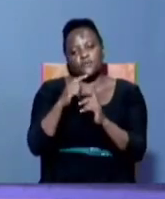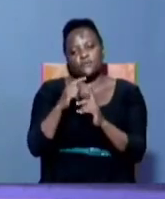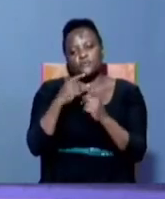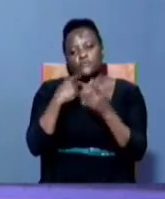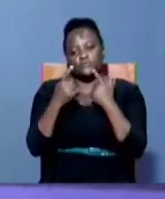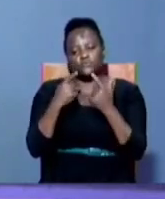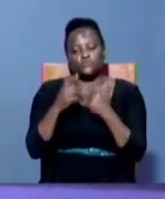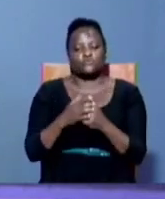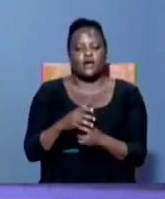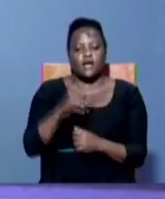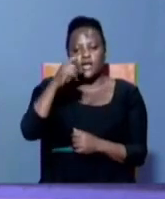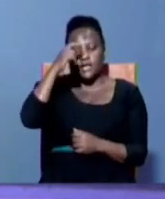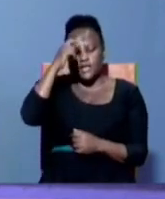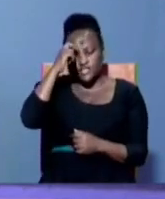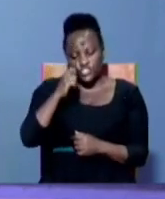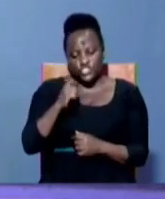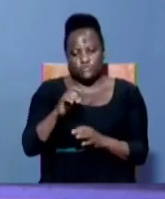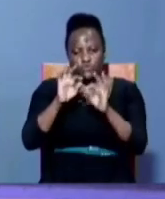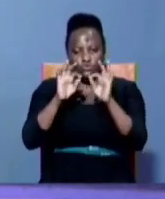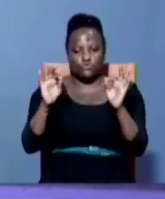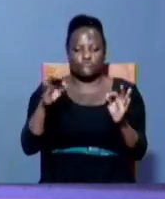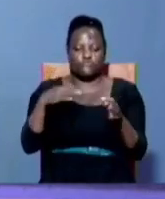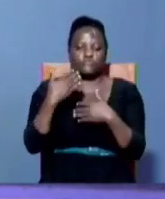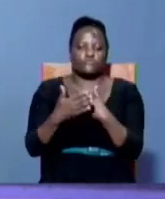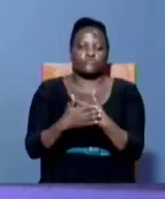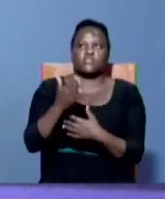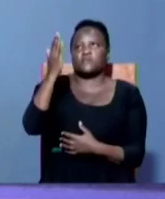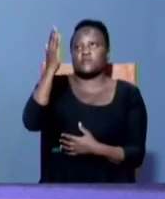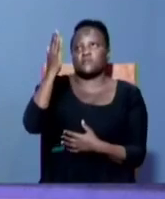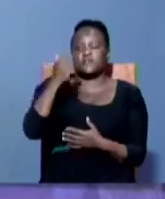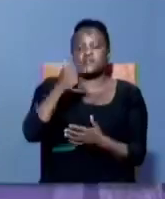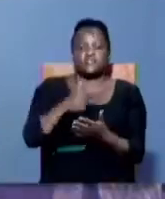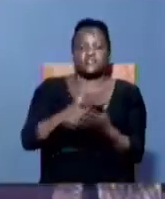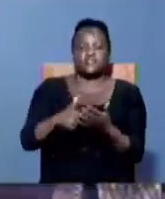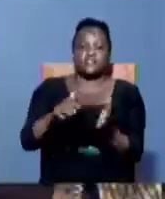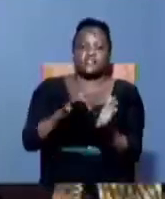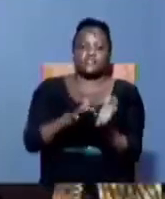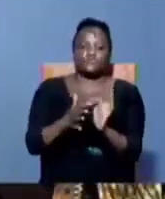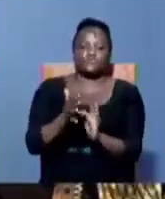wewe, katika jina la Yesu Kristo, amina.